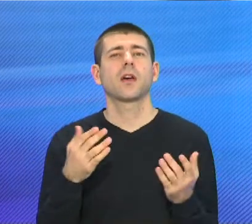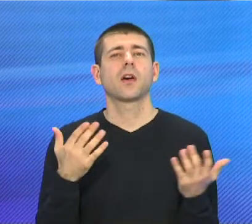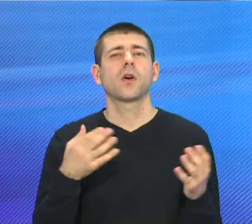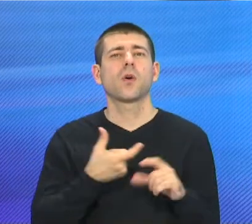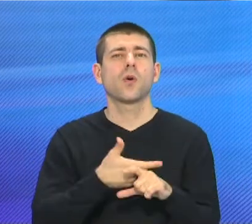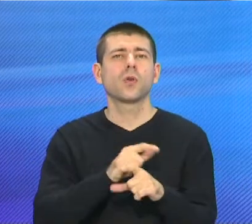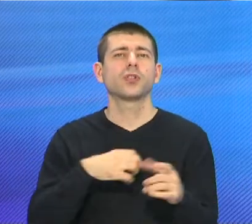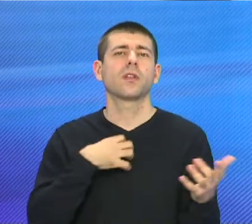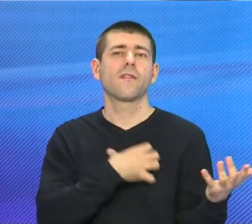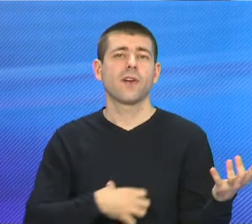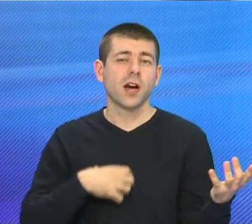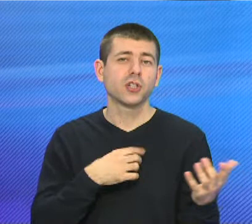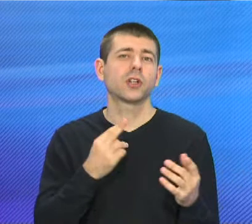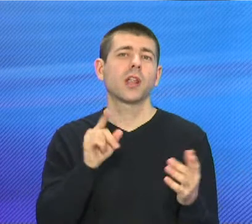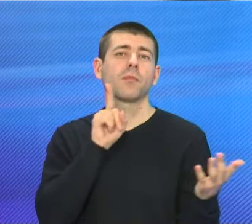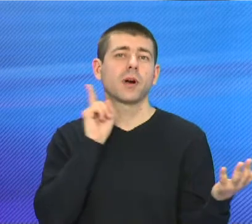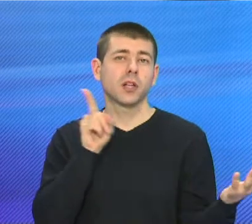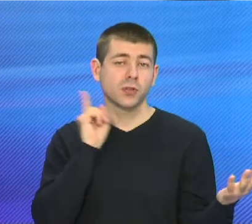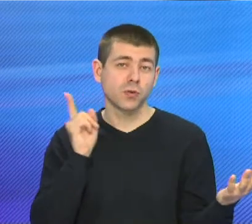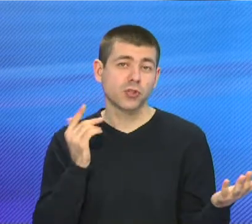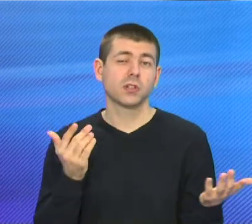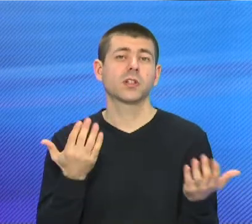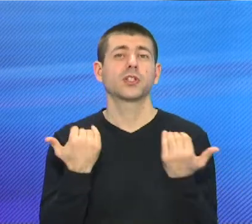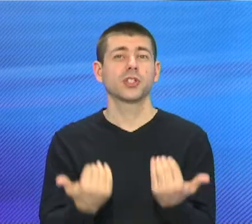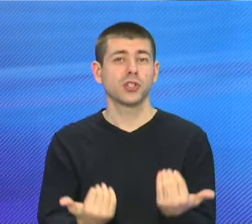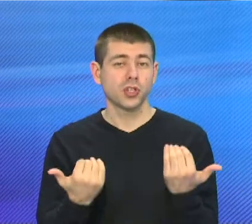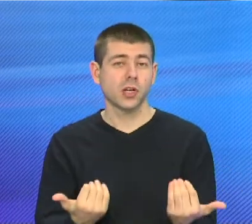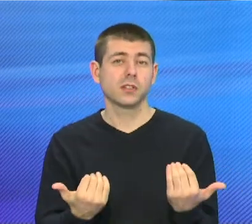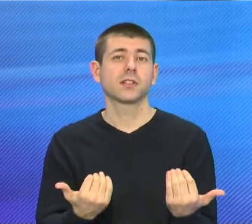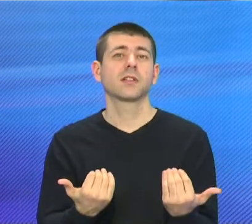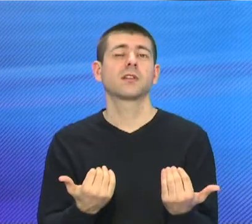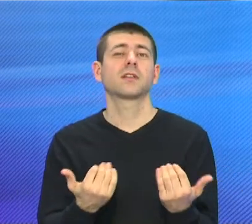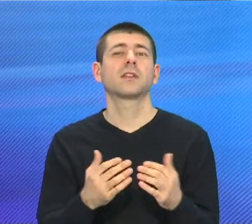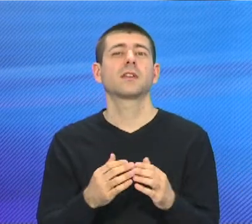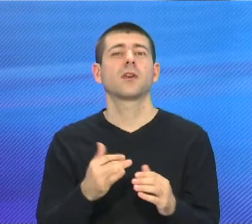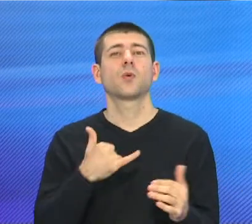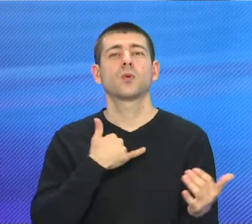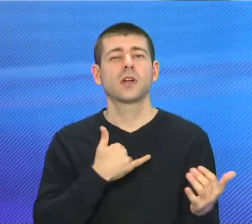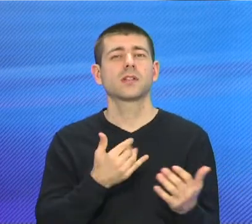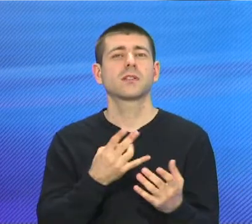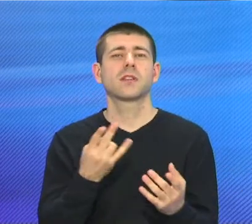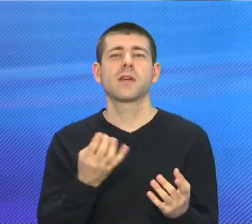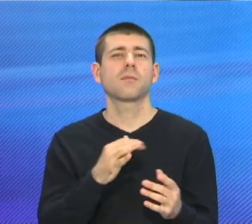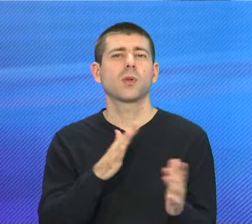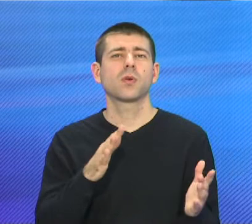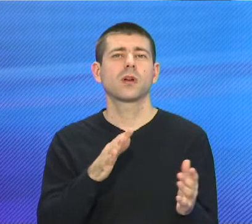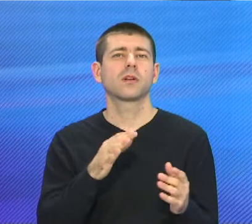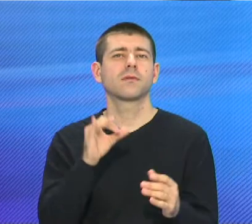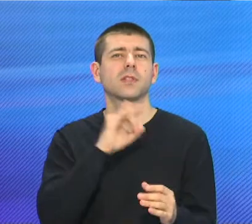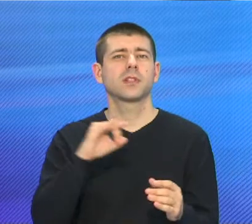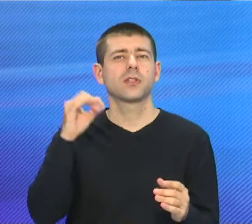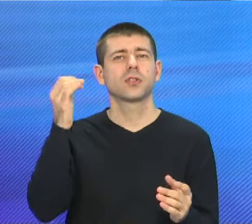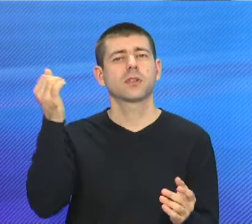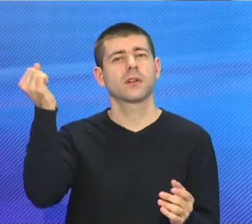очень важен для молодежи. Сейчас у нас немного утратилась